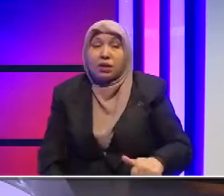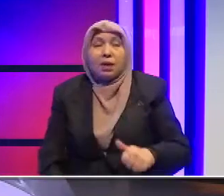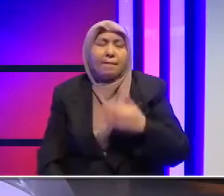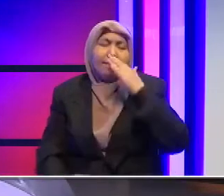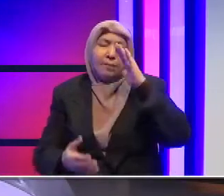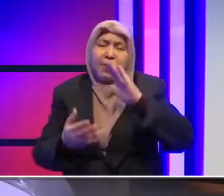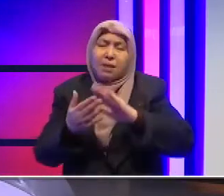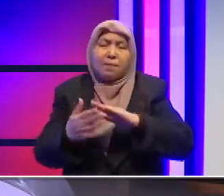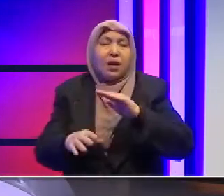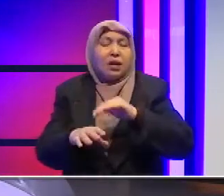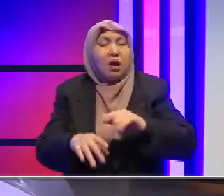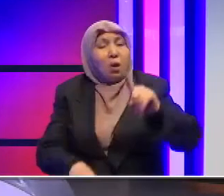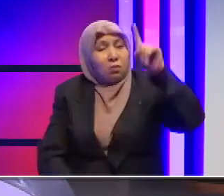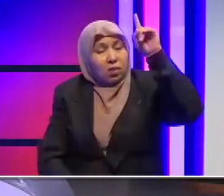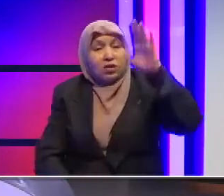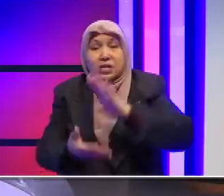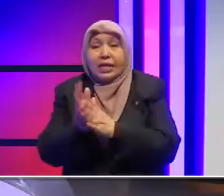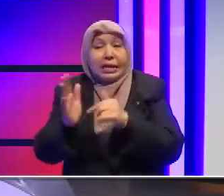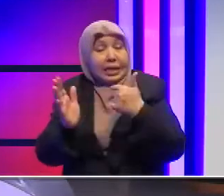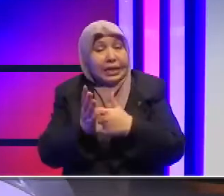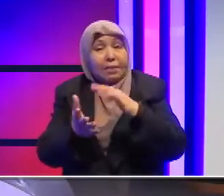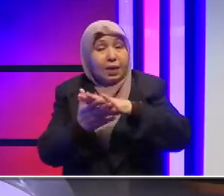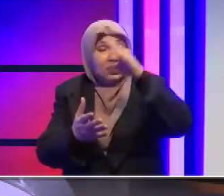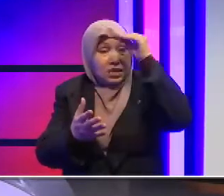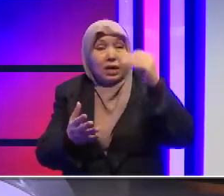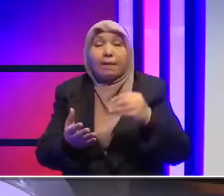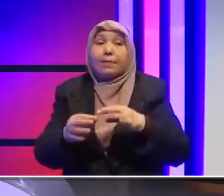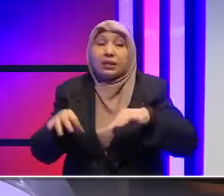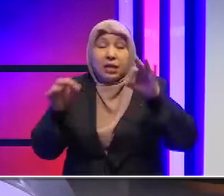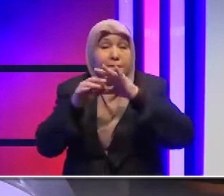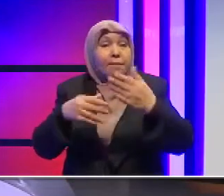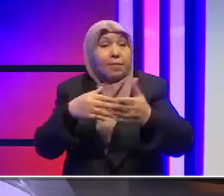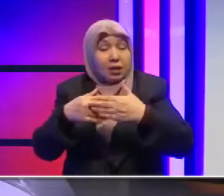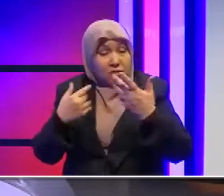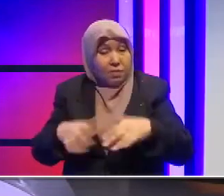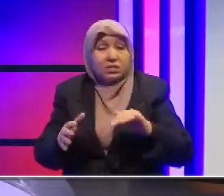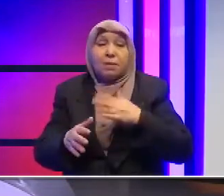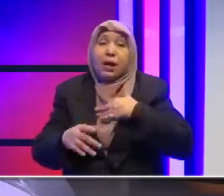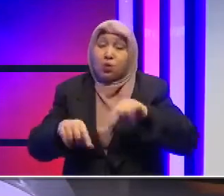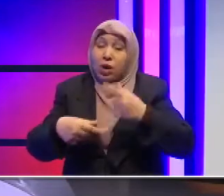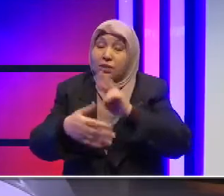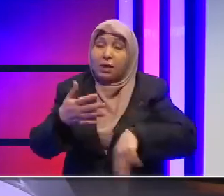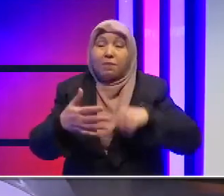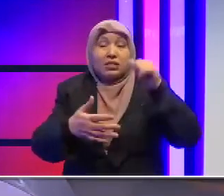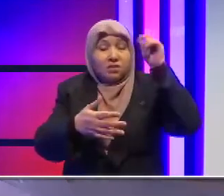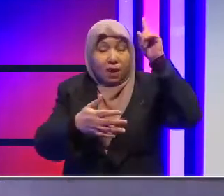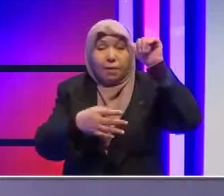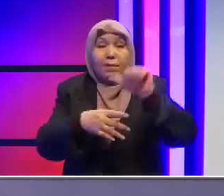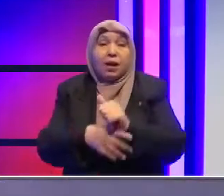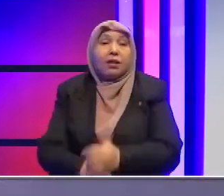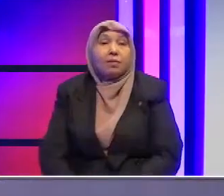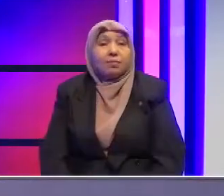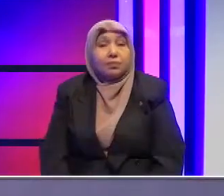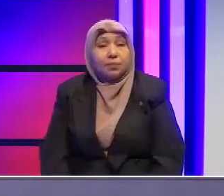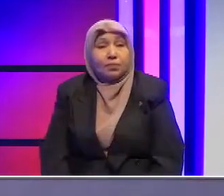kepada Allah Subhanahu Wa Taala. Jadi ini pelajaran penting, dan kita berehat sebentar, kembali lagi selepas ini My Quran Time, baca faham aman insya-Allah.